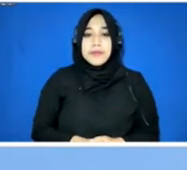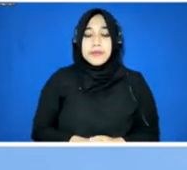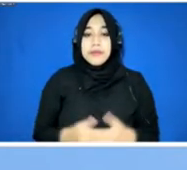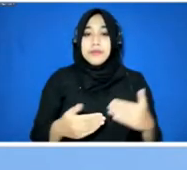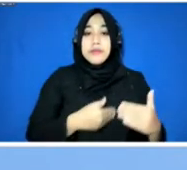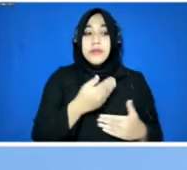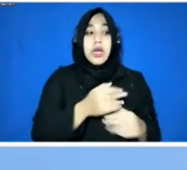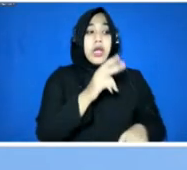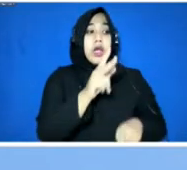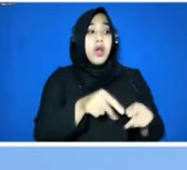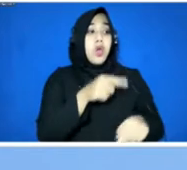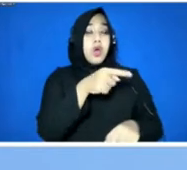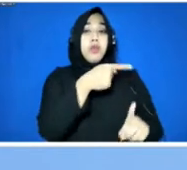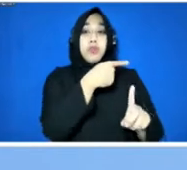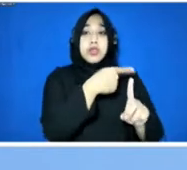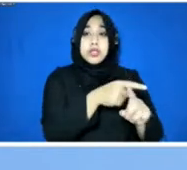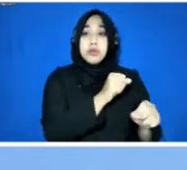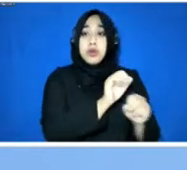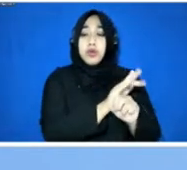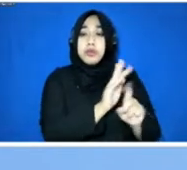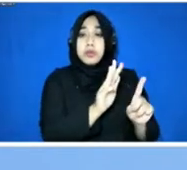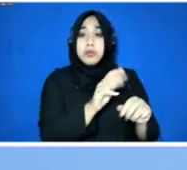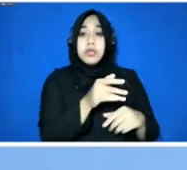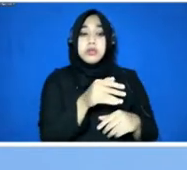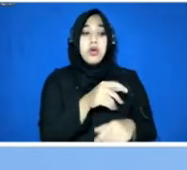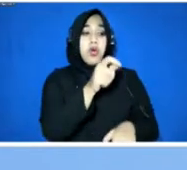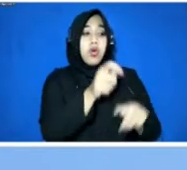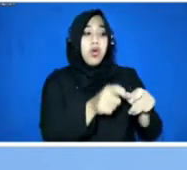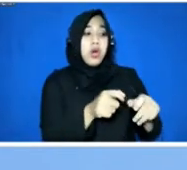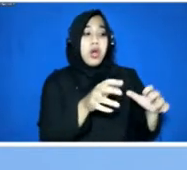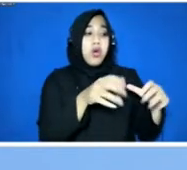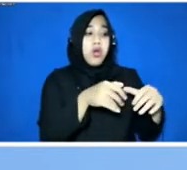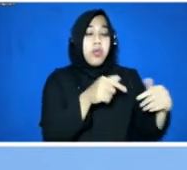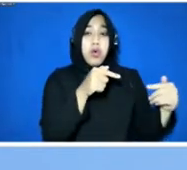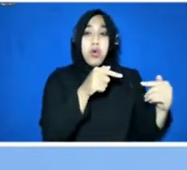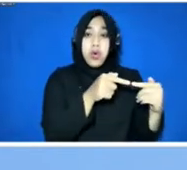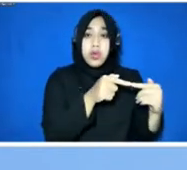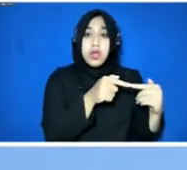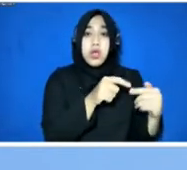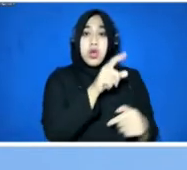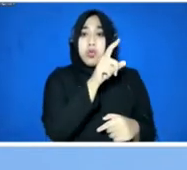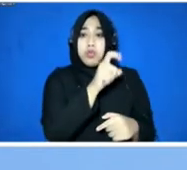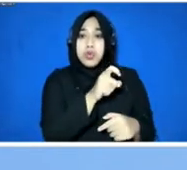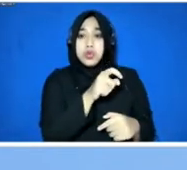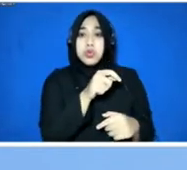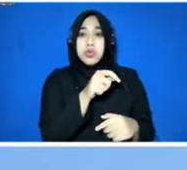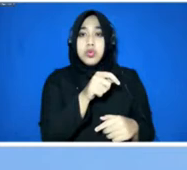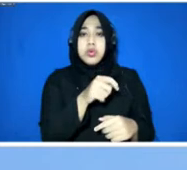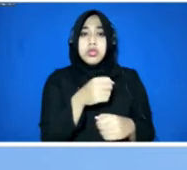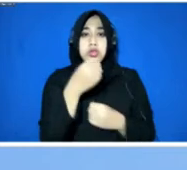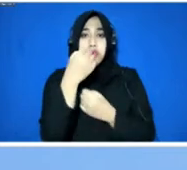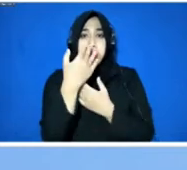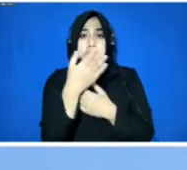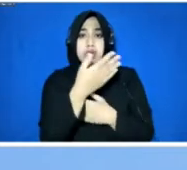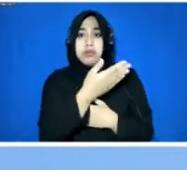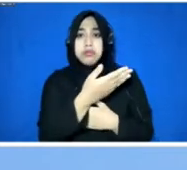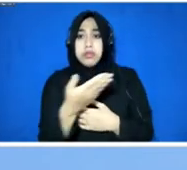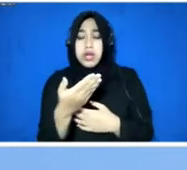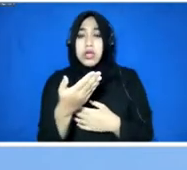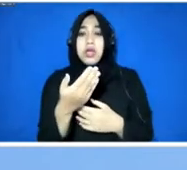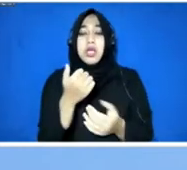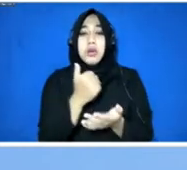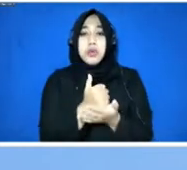Kemudian, bila Anda positif COVID-19, maka orang yang tergolong kontak erat yang perlu ditelusuri dan diberitahu adalah mereka